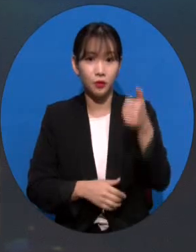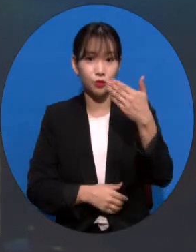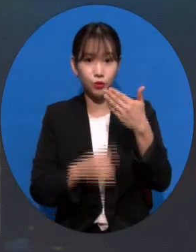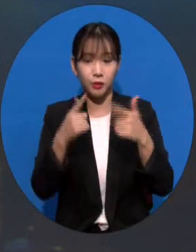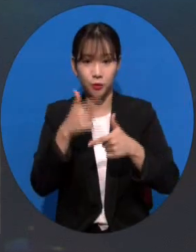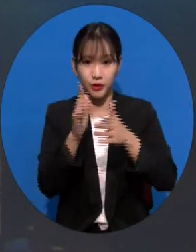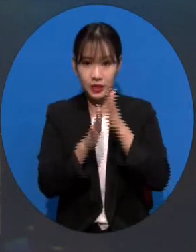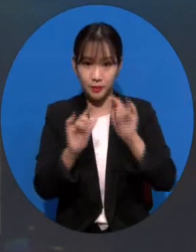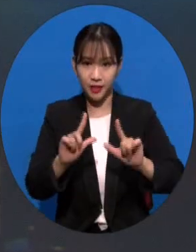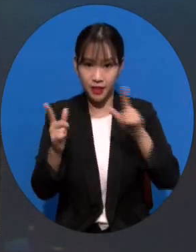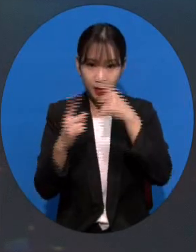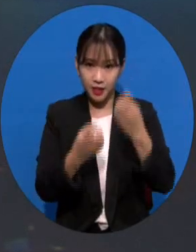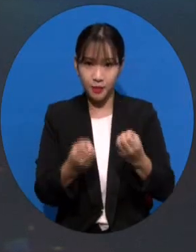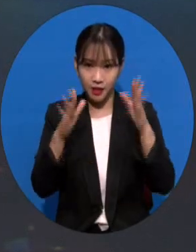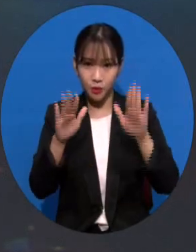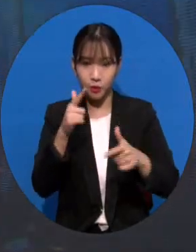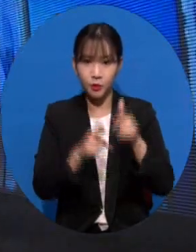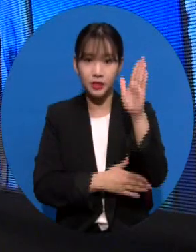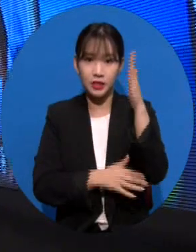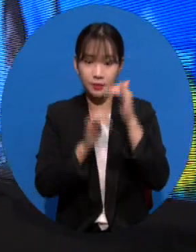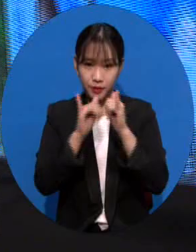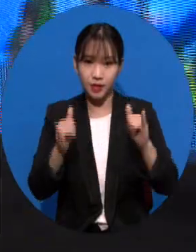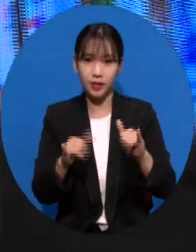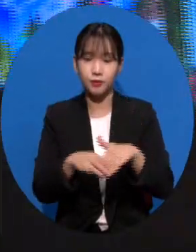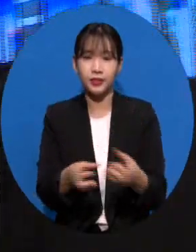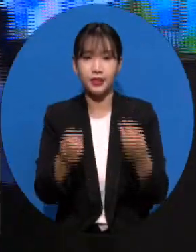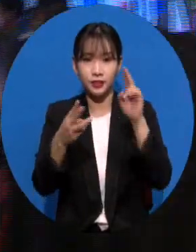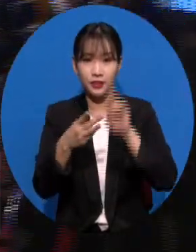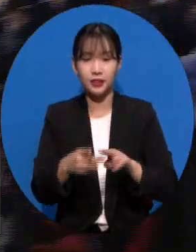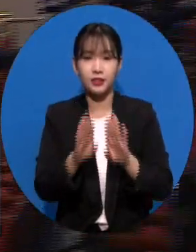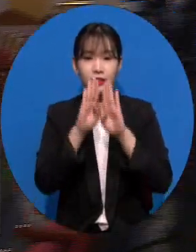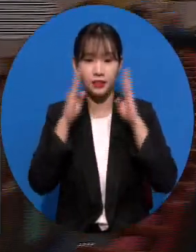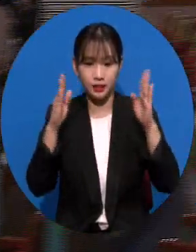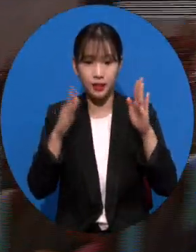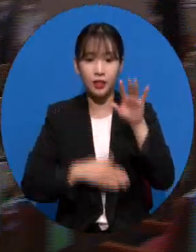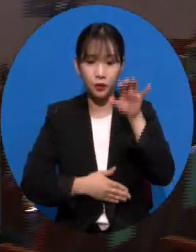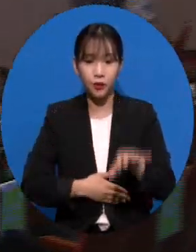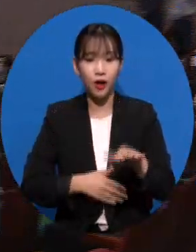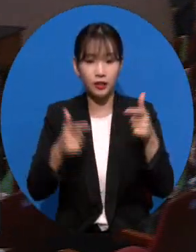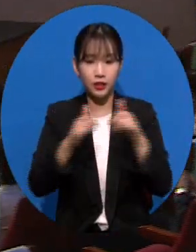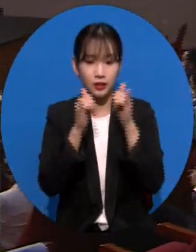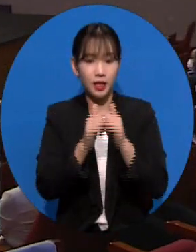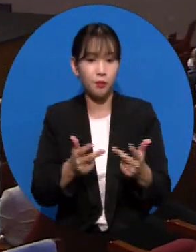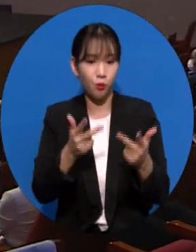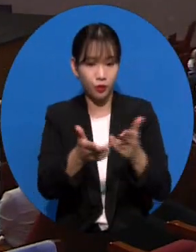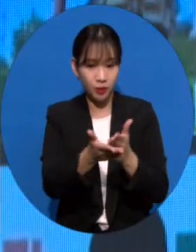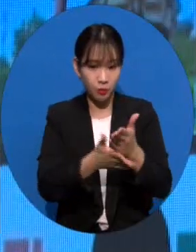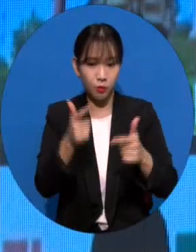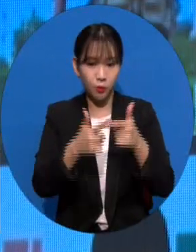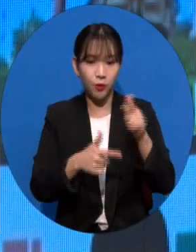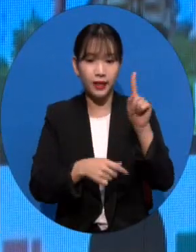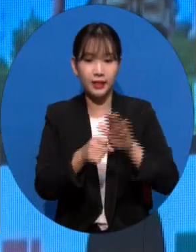제59회 목포 시민의 날 기념 행사가 오늘 목포 시민문화체육센터에서 열렸습니다. 이 자리에서는 지역사회 봉사 부문에서